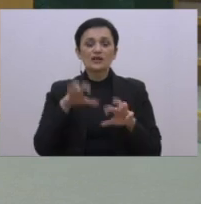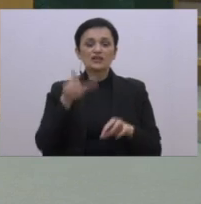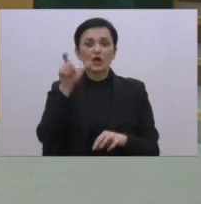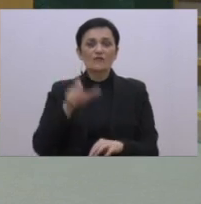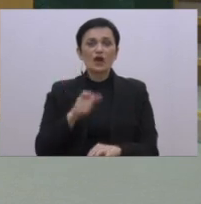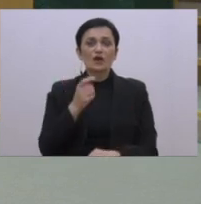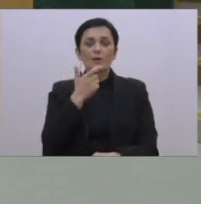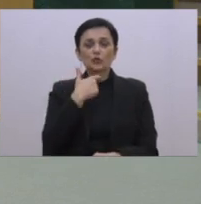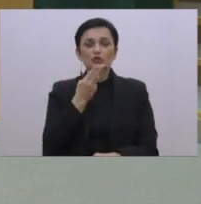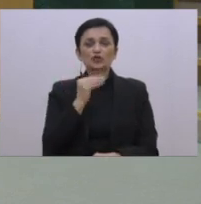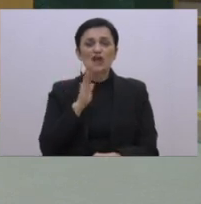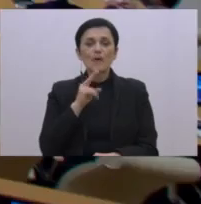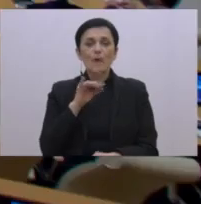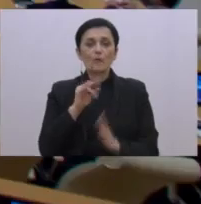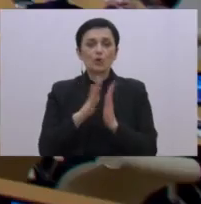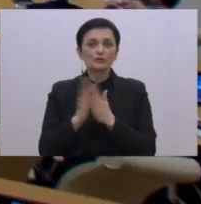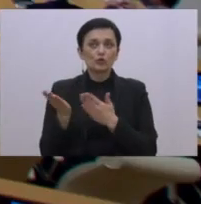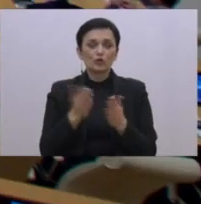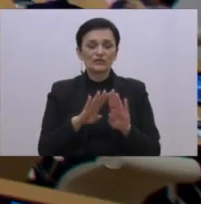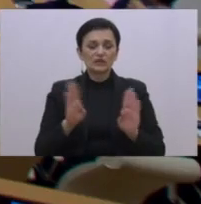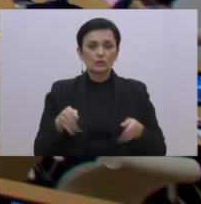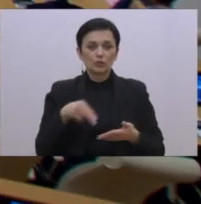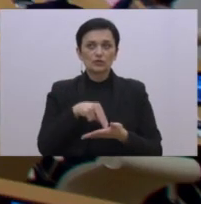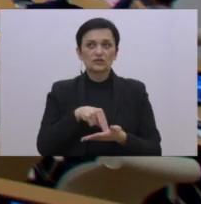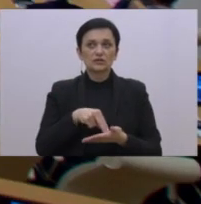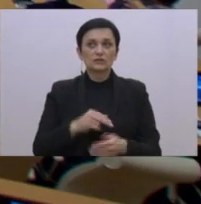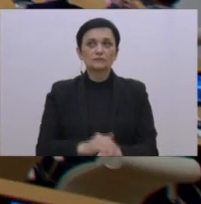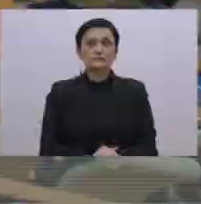თავმჯდომარის ბატონ შალვა პაპოაშვილის თხოვ ტრიბუნასთან.